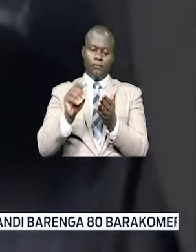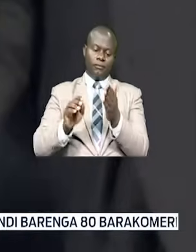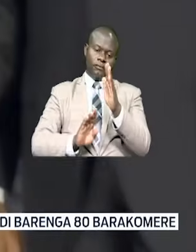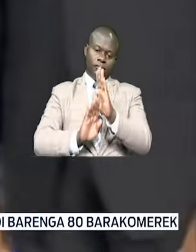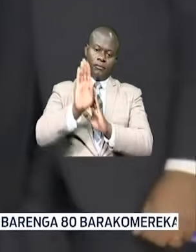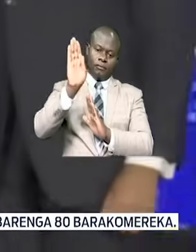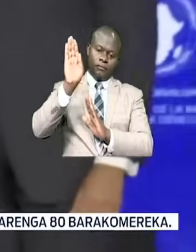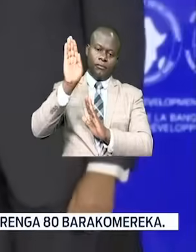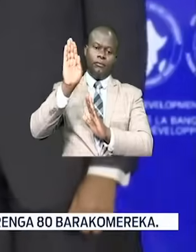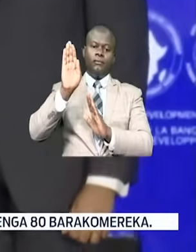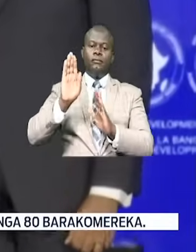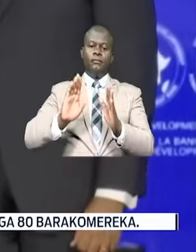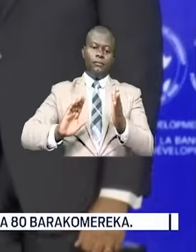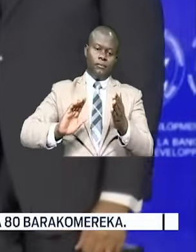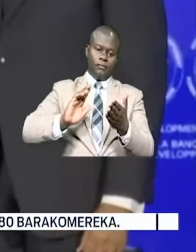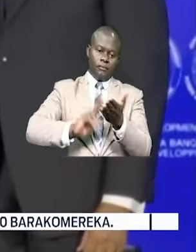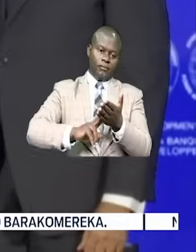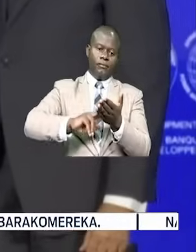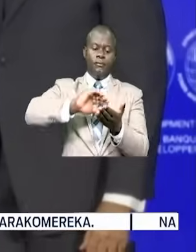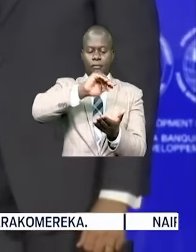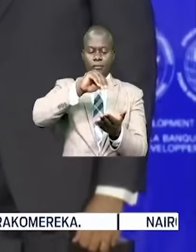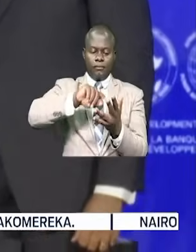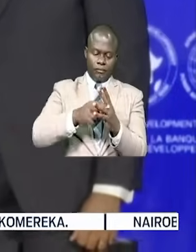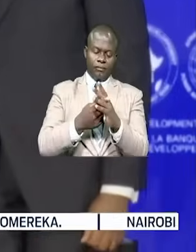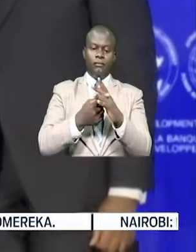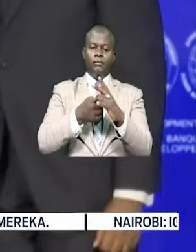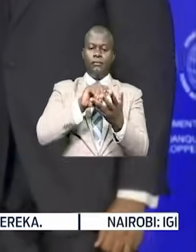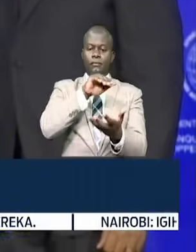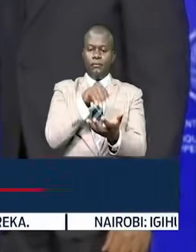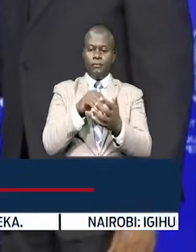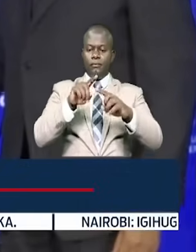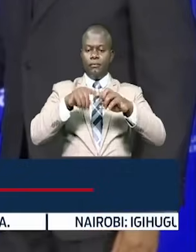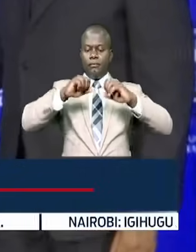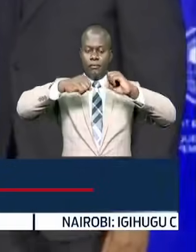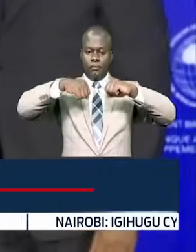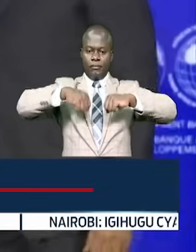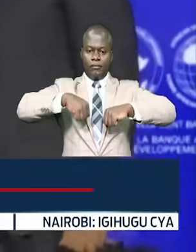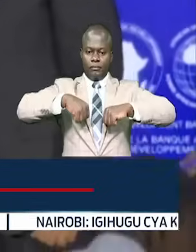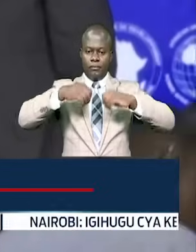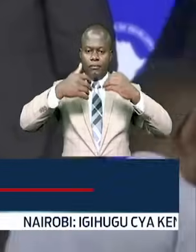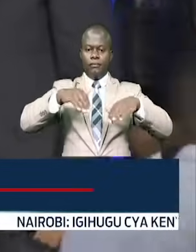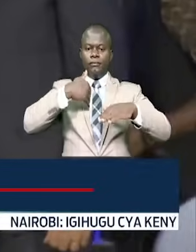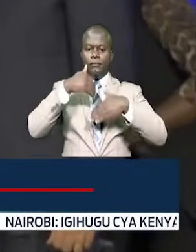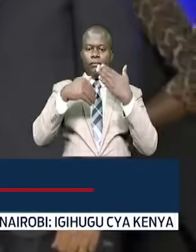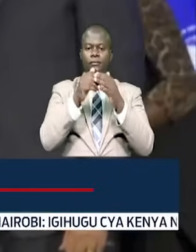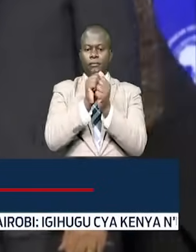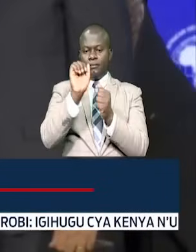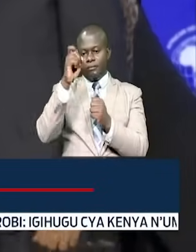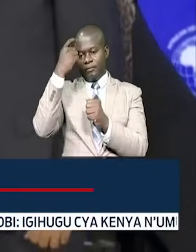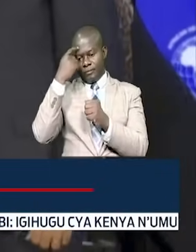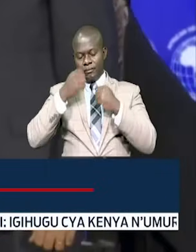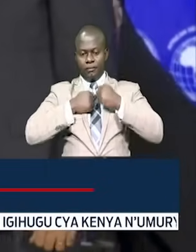amajyambere yemeje ishingwa ry'iki kigo bishingiye ku masezerano bari bamaze kugirana na Leta